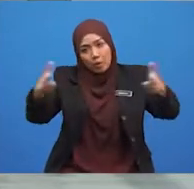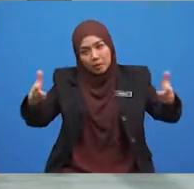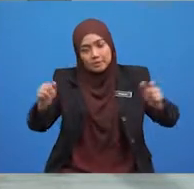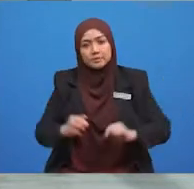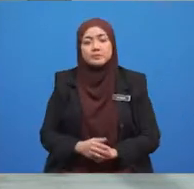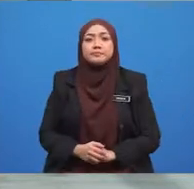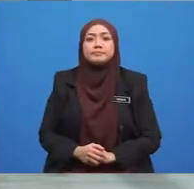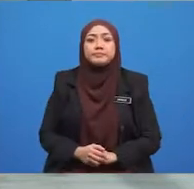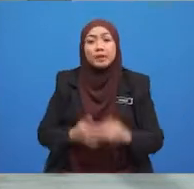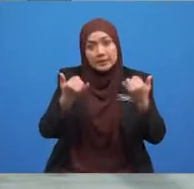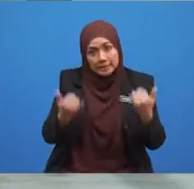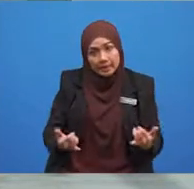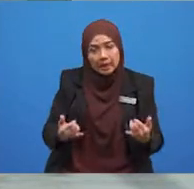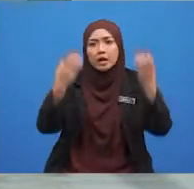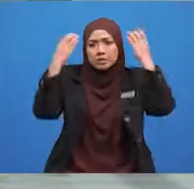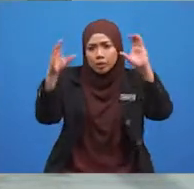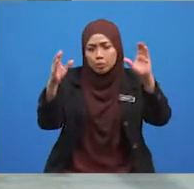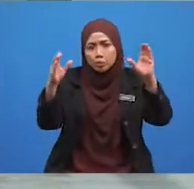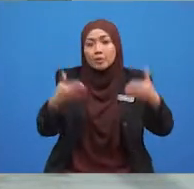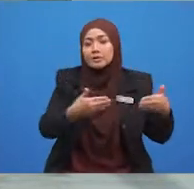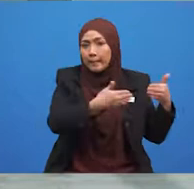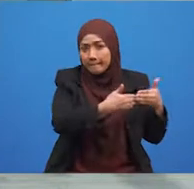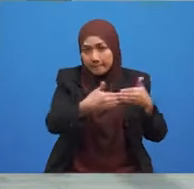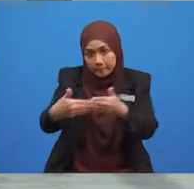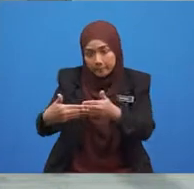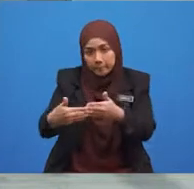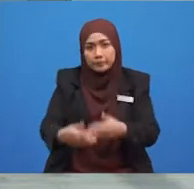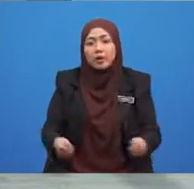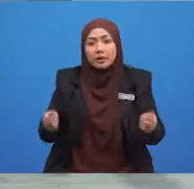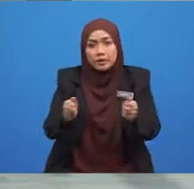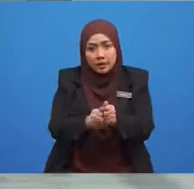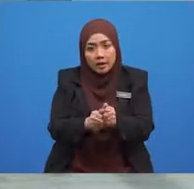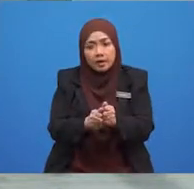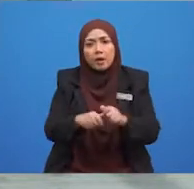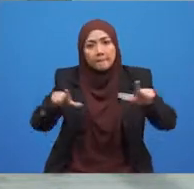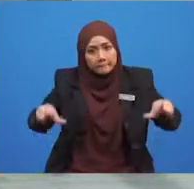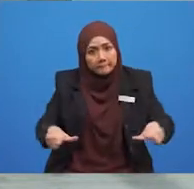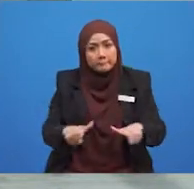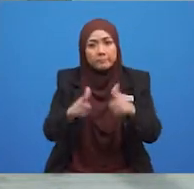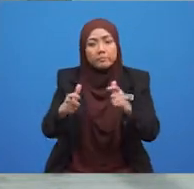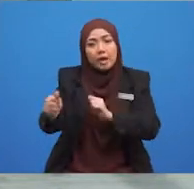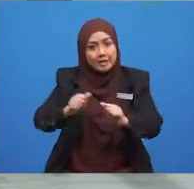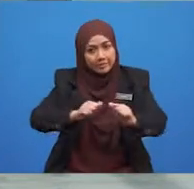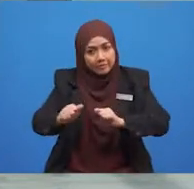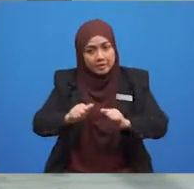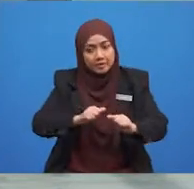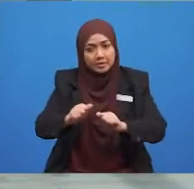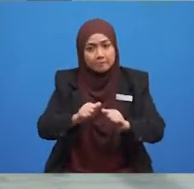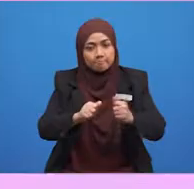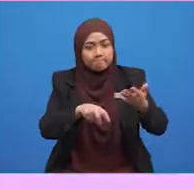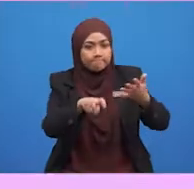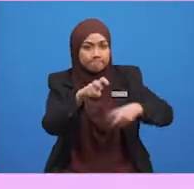Sekarang, cikgu meneruskan lagi pembelajaran kita dengan melakukan aktiviti